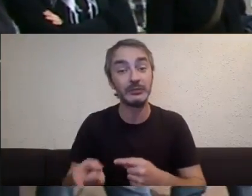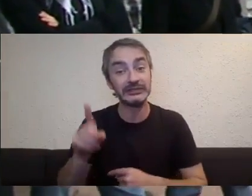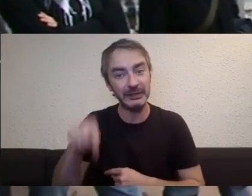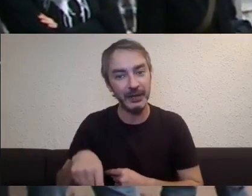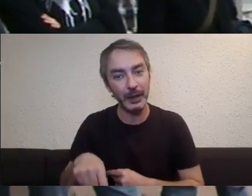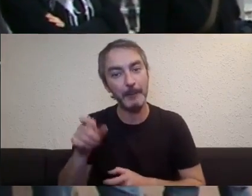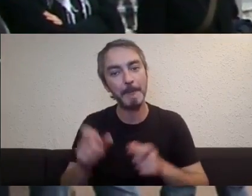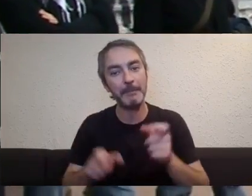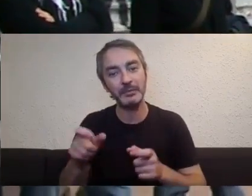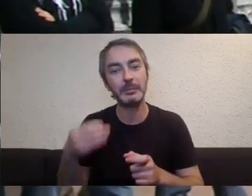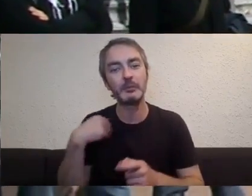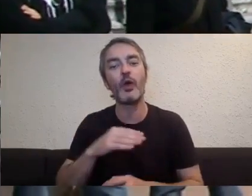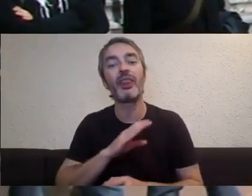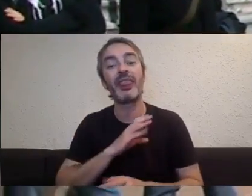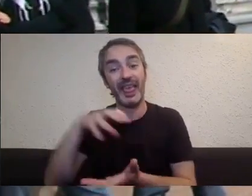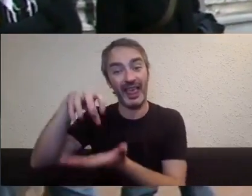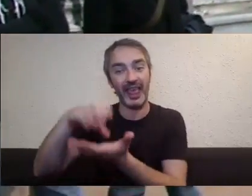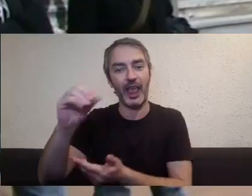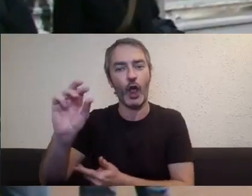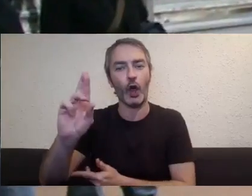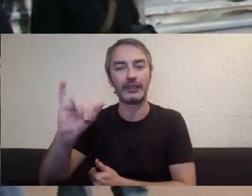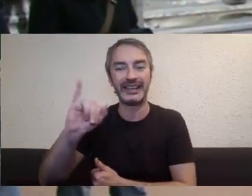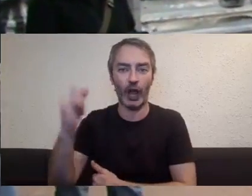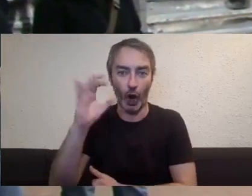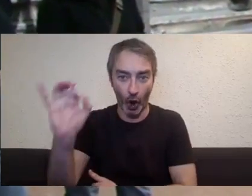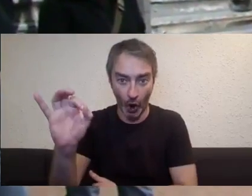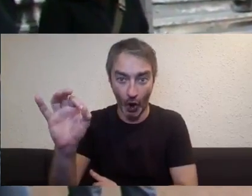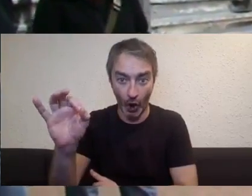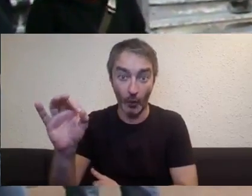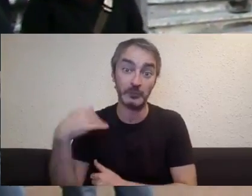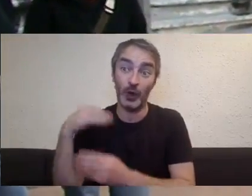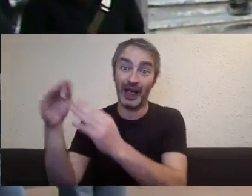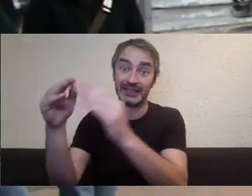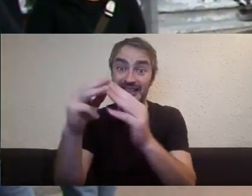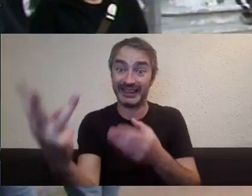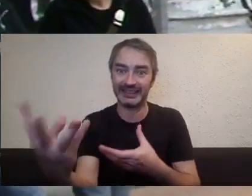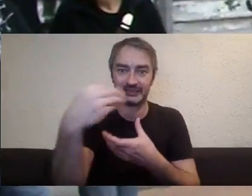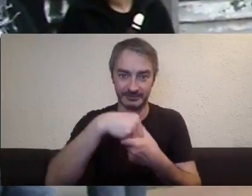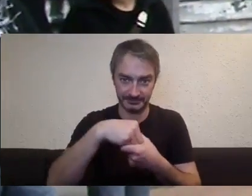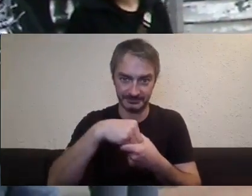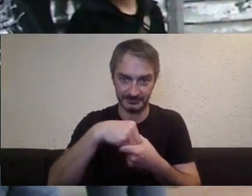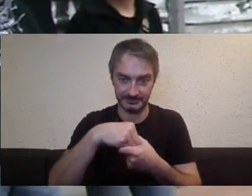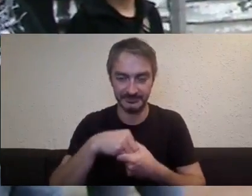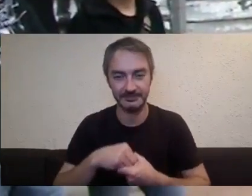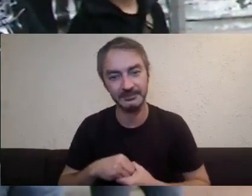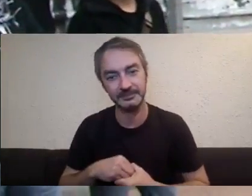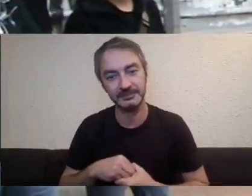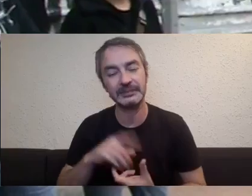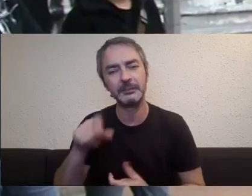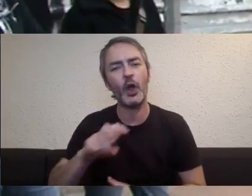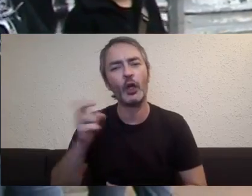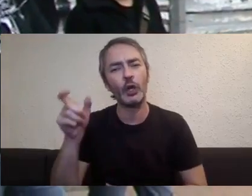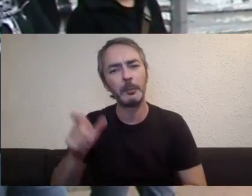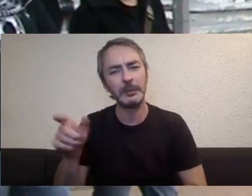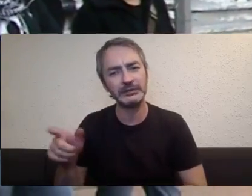aquí. Llavors, al poc va entrar també la gent que venia al Cortijo, nosaltres només vam ocupar aquestes 3 cases,